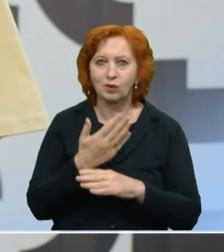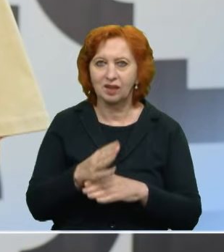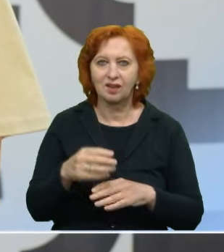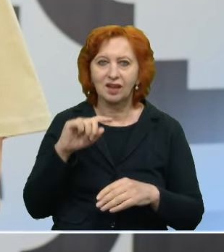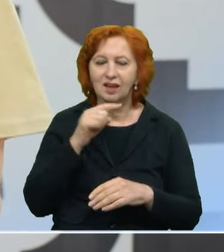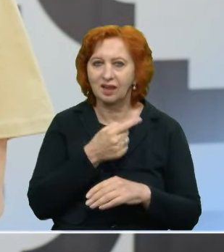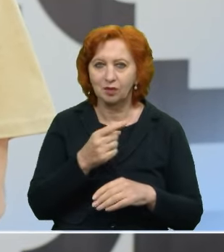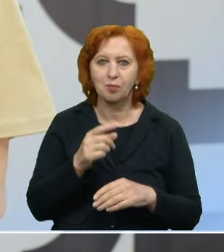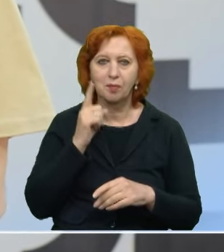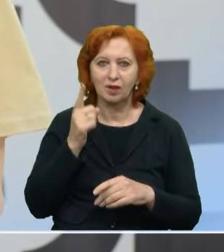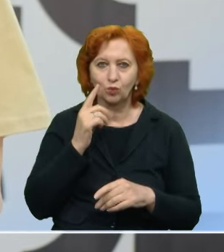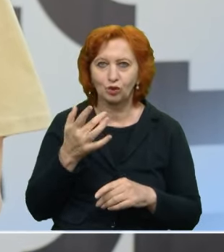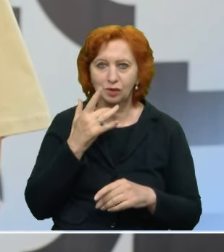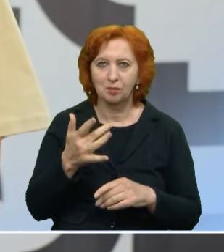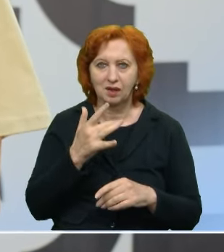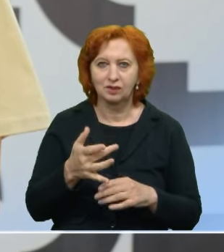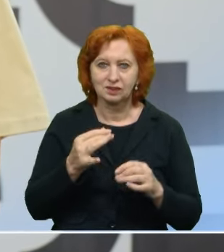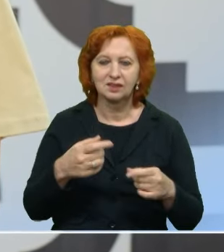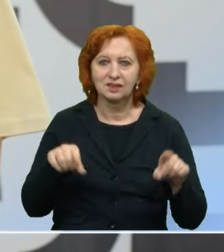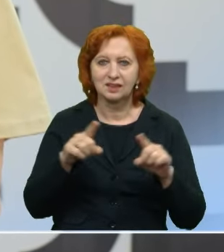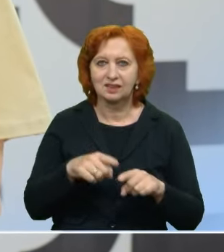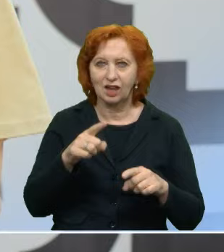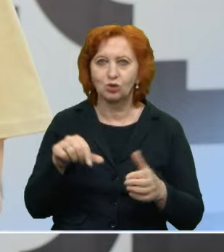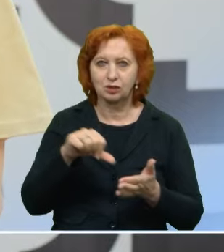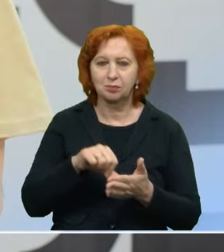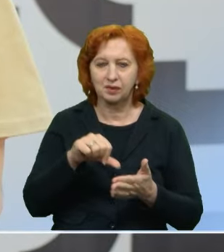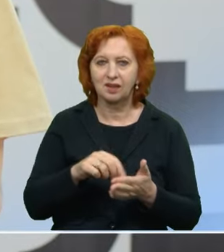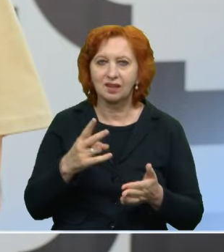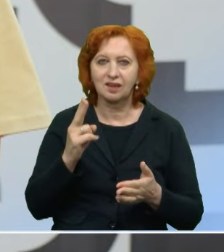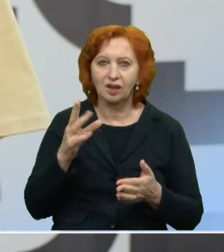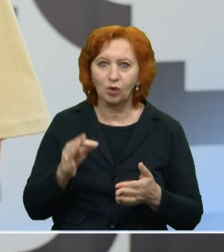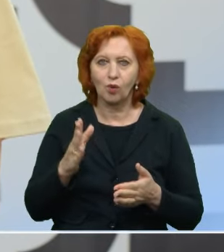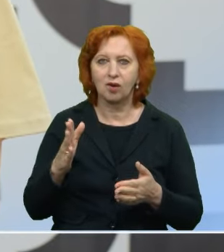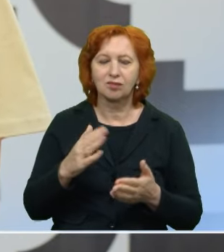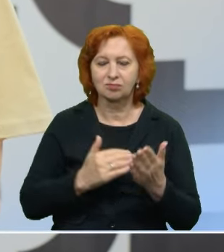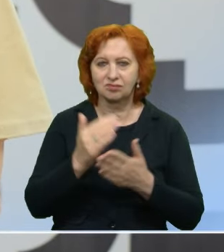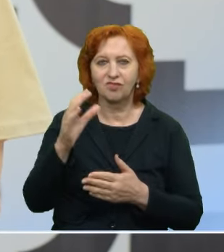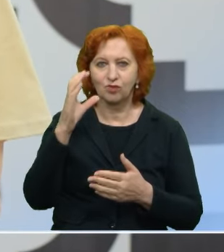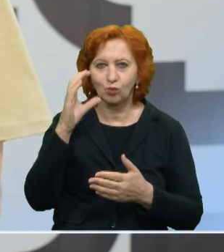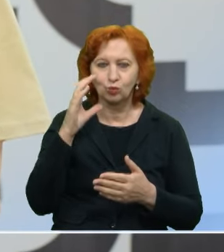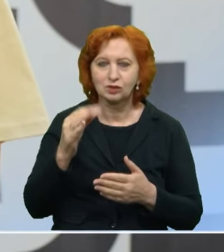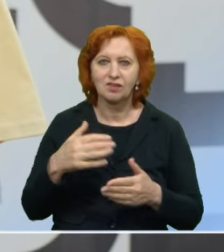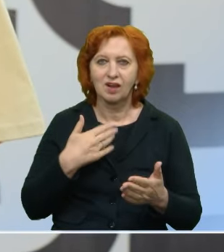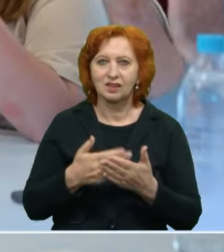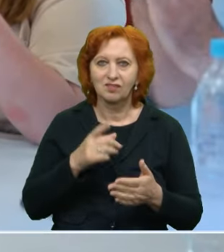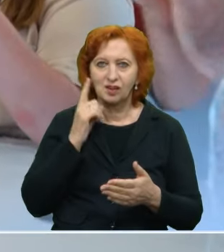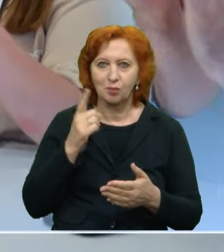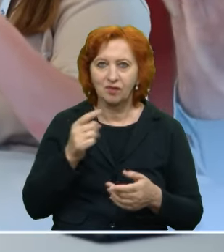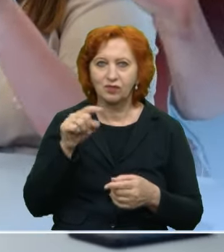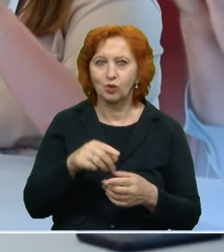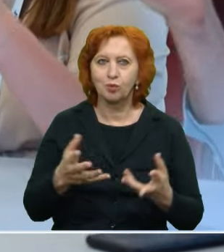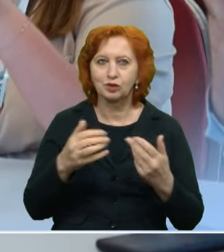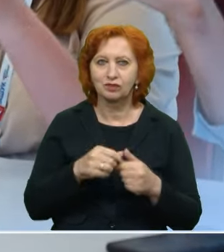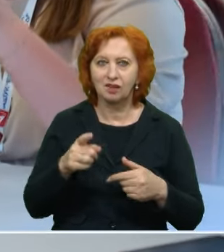комитет по молодежной политике Ростовской области, также представители НКО, представители вузов и наша активная молодежь в том числе.